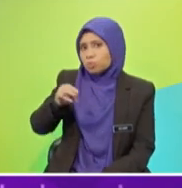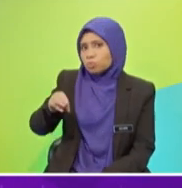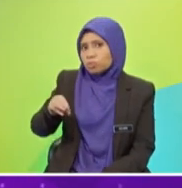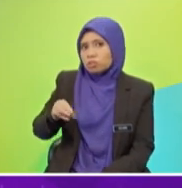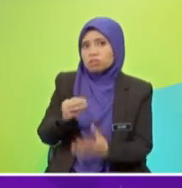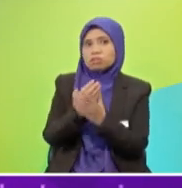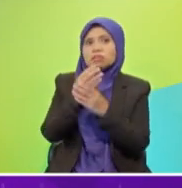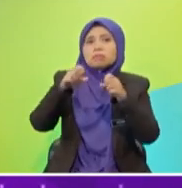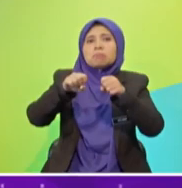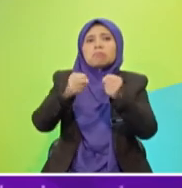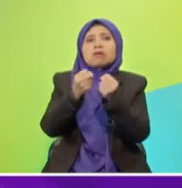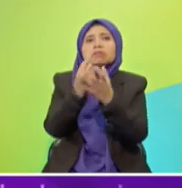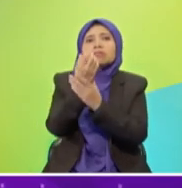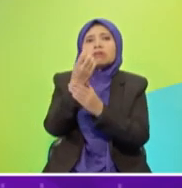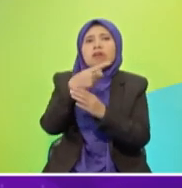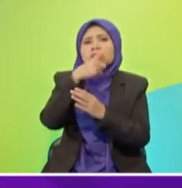tanganlah